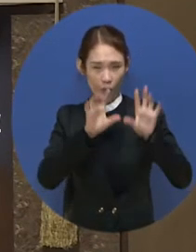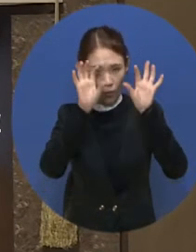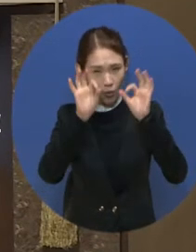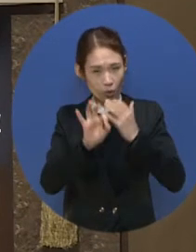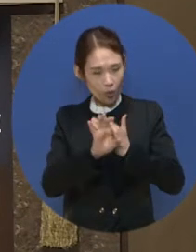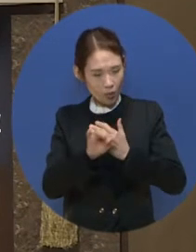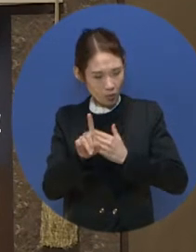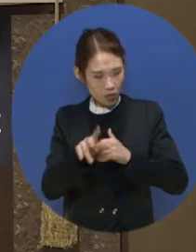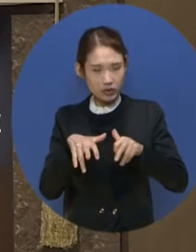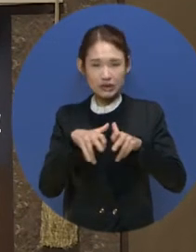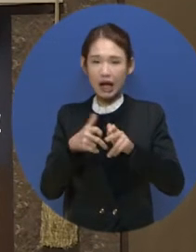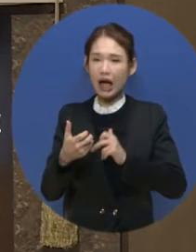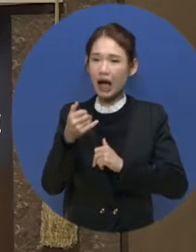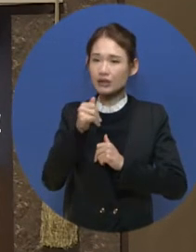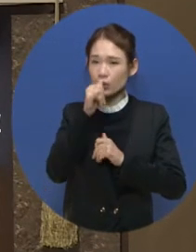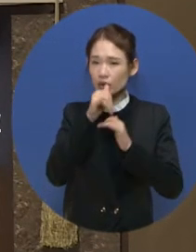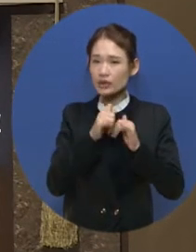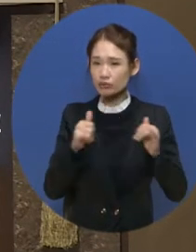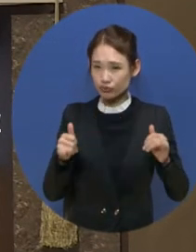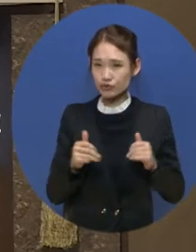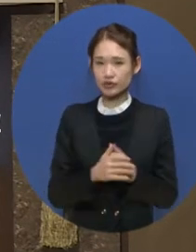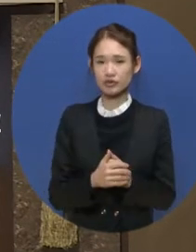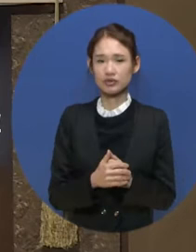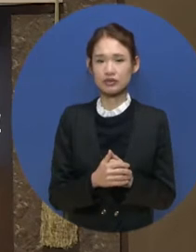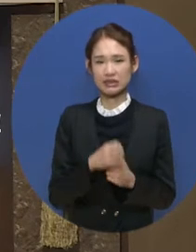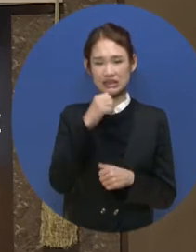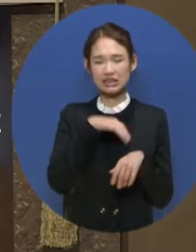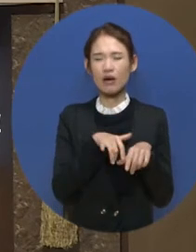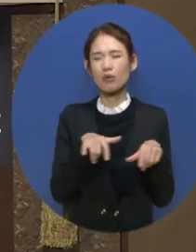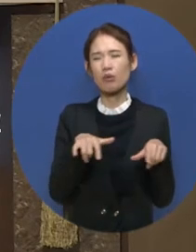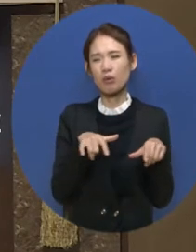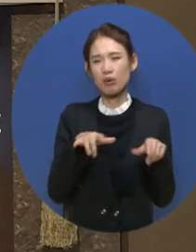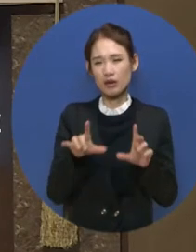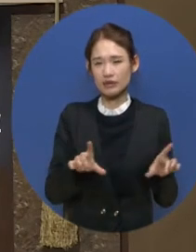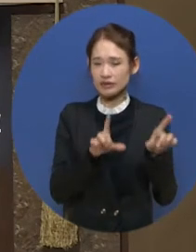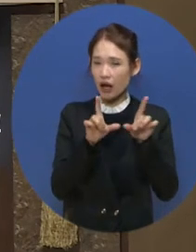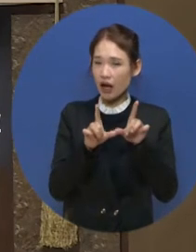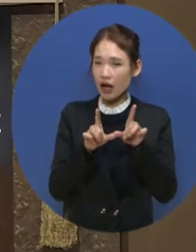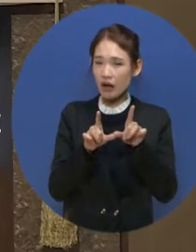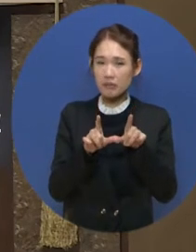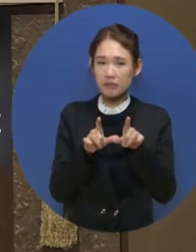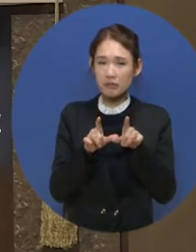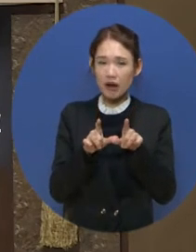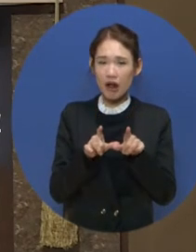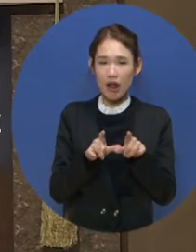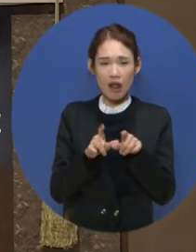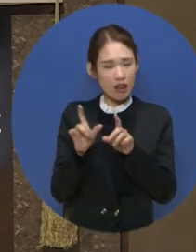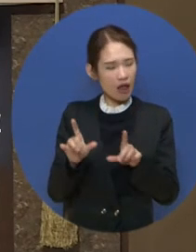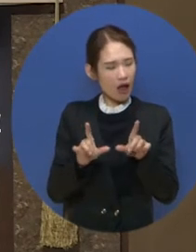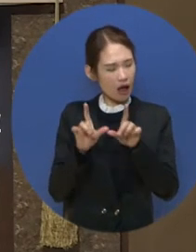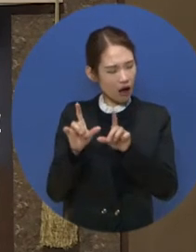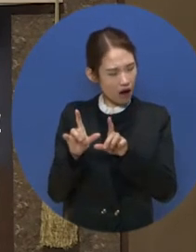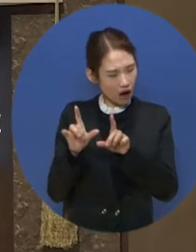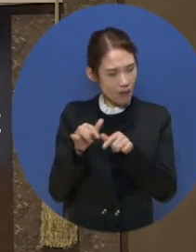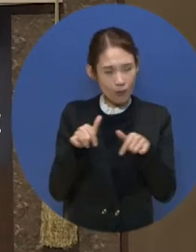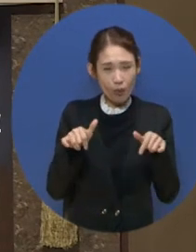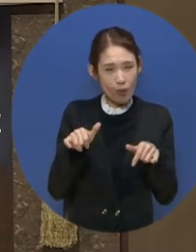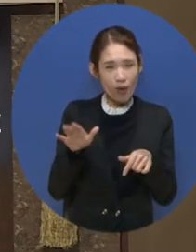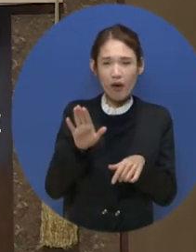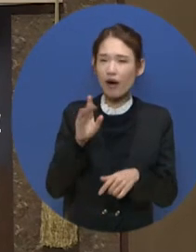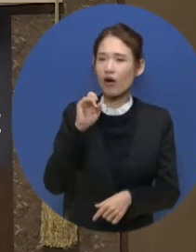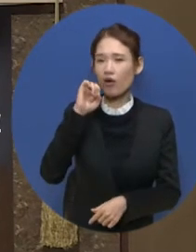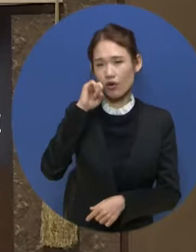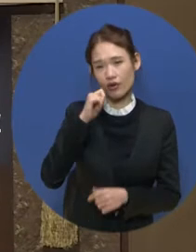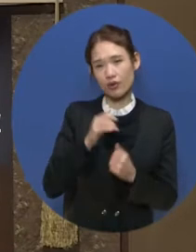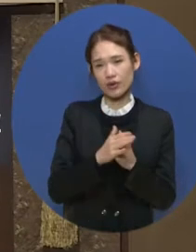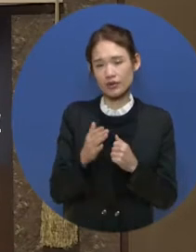보면 장애를 갖고 있는 분들이 보통의 삶을 살기가 사실 쉽지 않은 환경인 데 저희는 이제 그런 도전적인 어